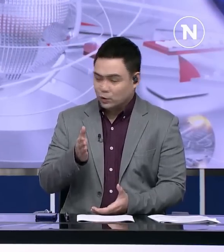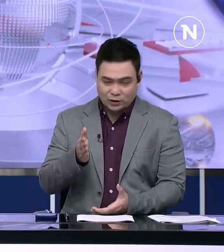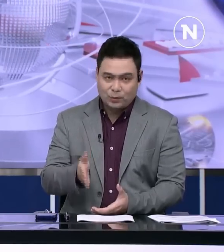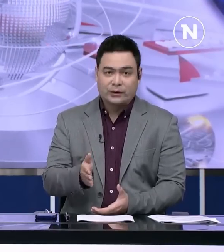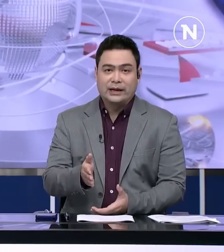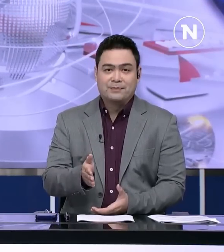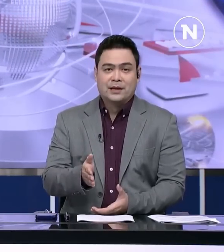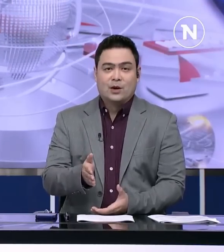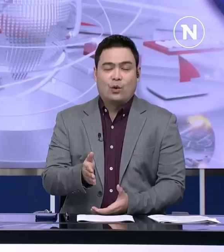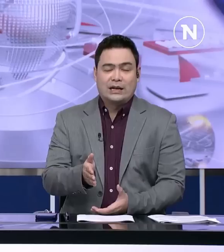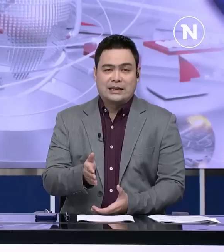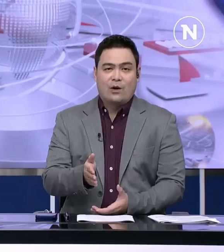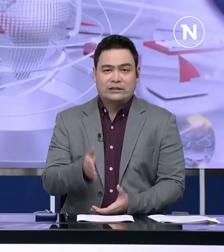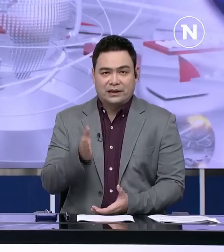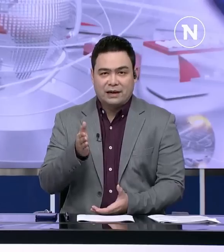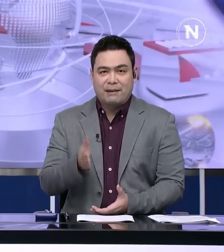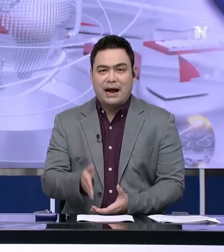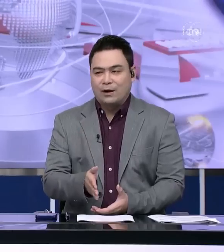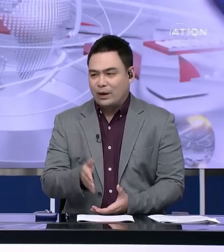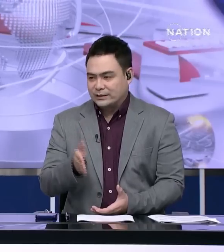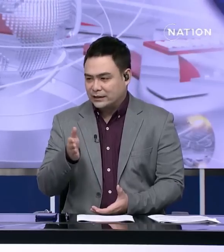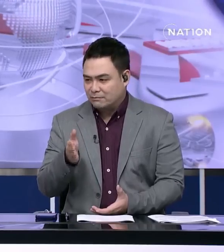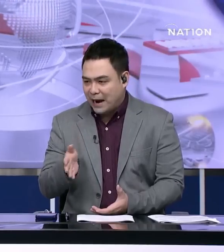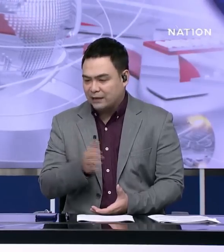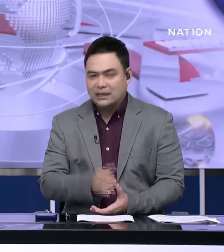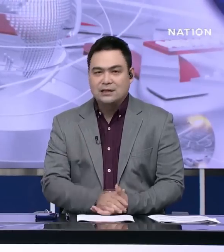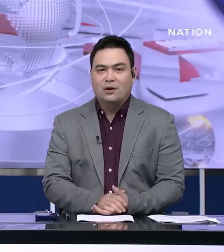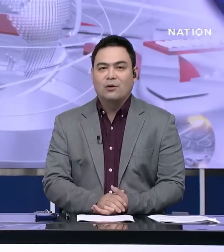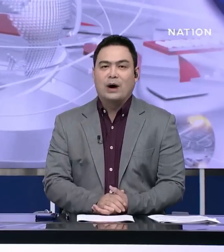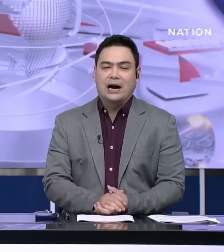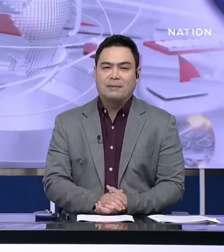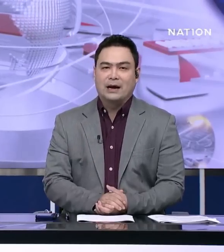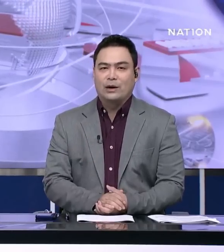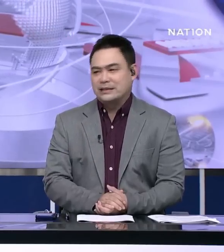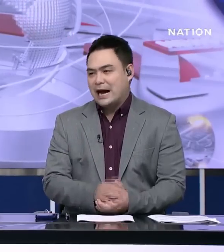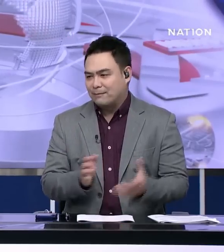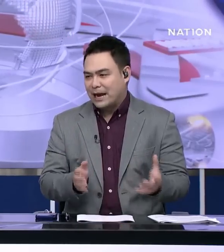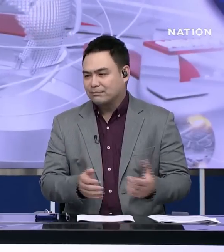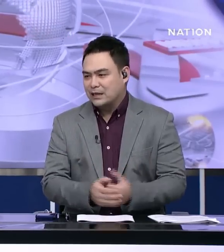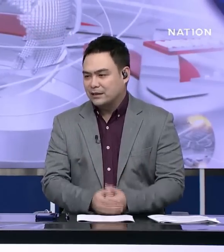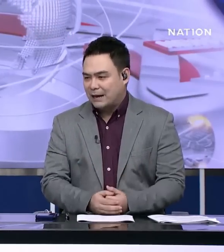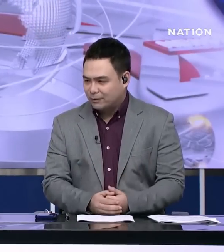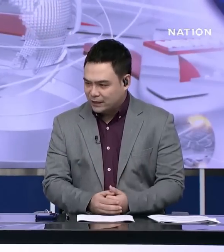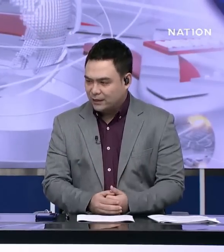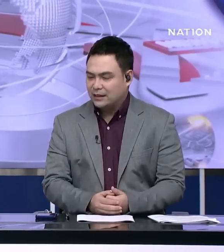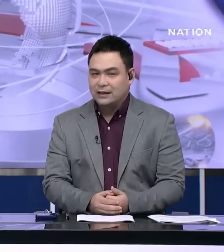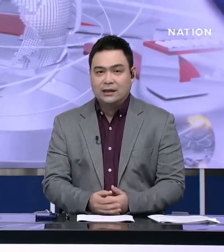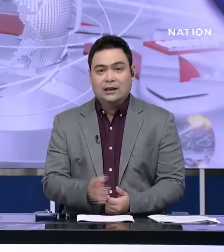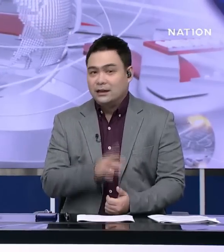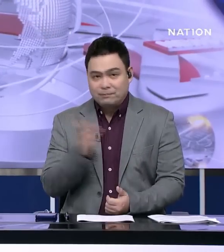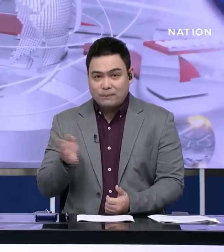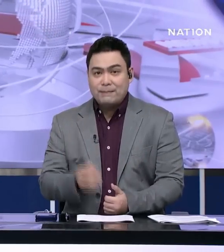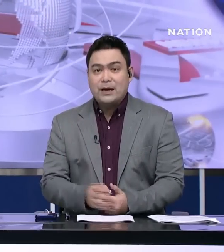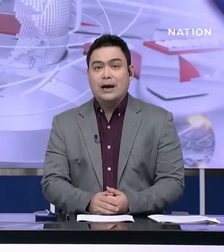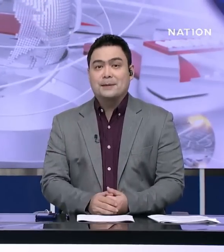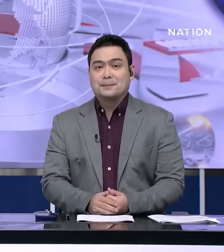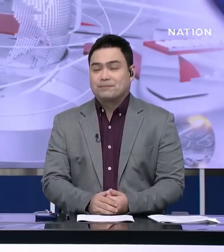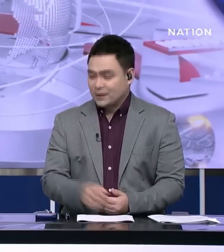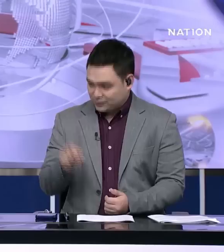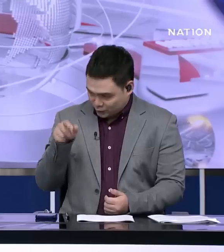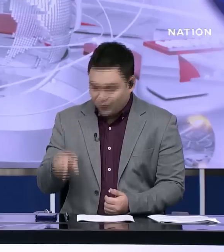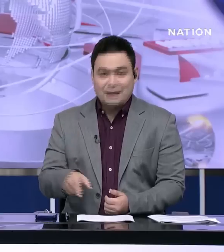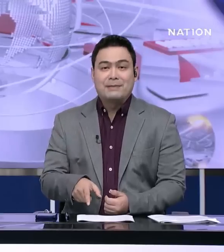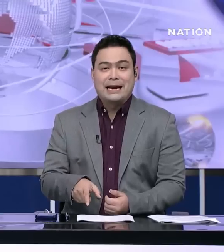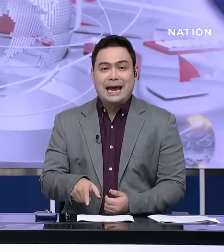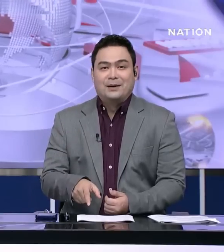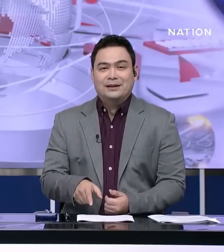นคืออยู่จนหมดเนี่ย กว่าจะออกจากสภากว่าจะถึงบ้านตีสองกว่าเข้าไปแล้วกว่าจะอาบน้ำตีสามกับตีสี่นอนแป๊บเดียวฮะ ต้